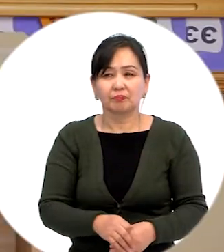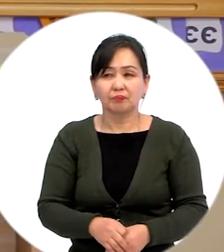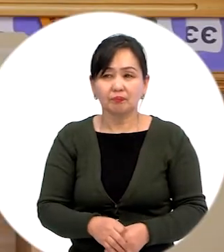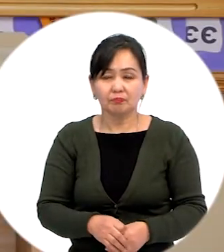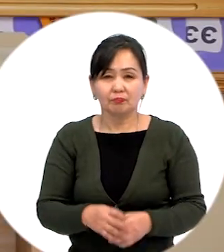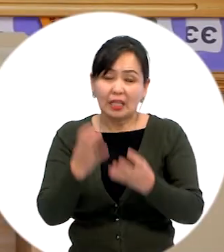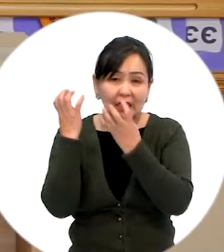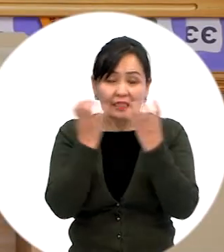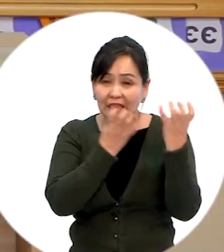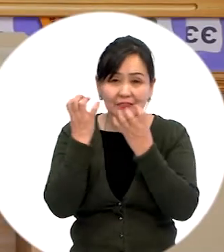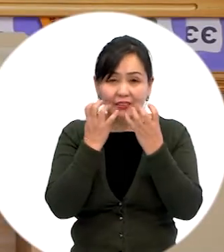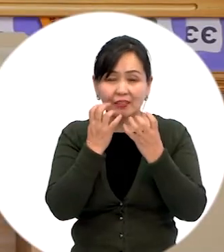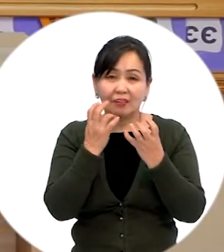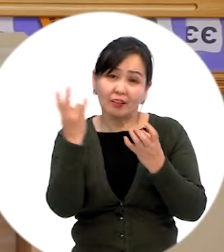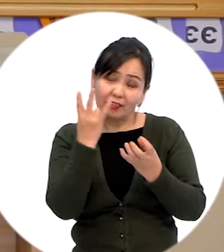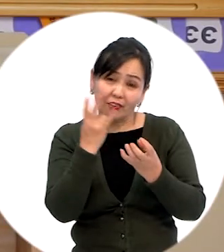За тарвсаа болохоор цайвар ногоон